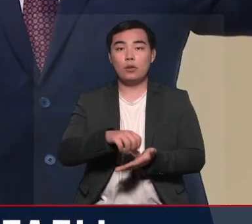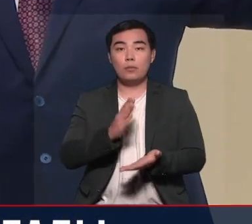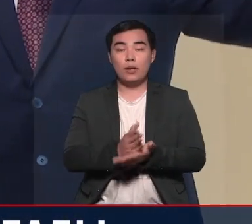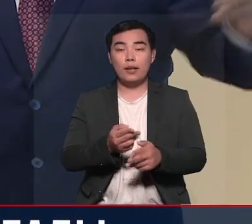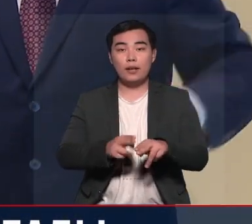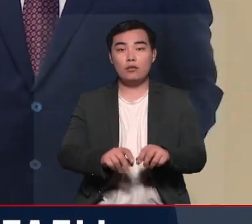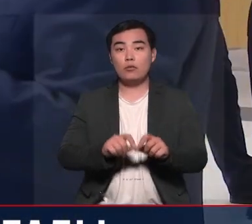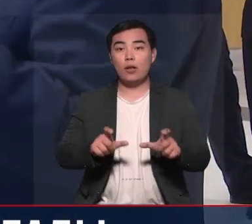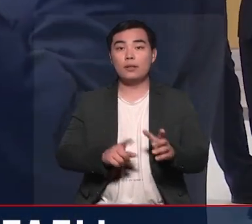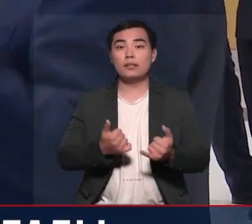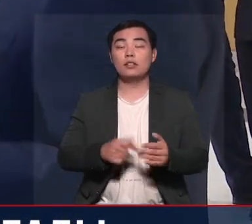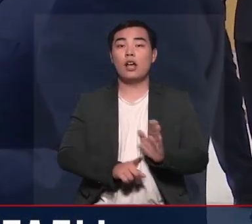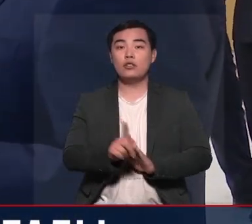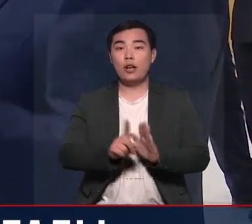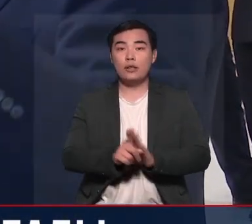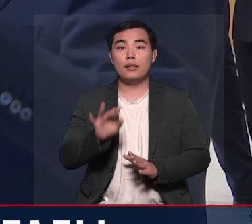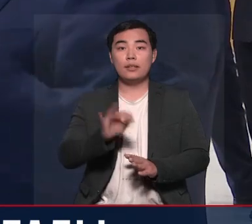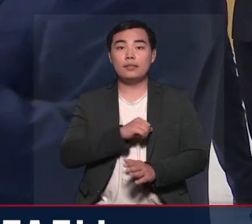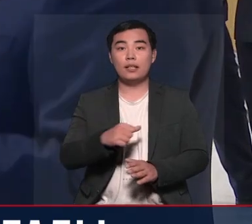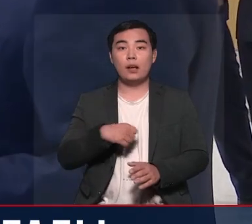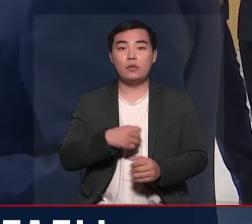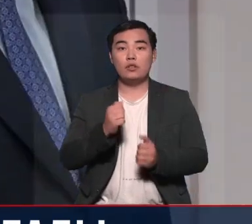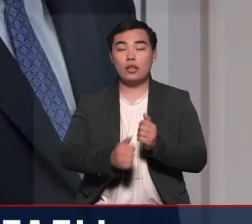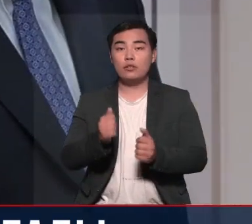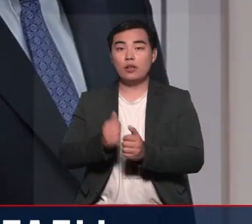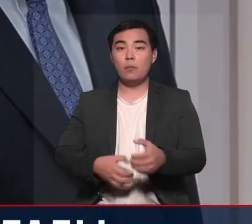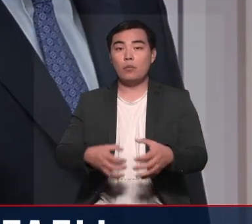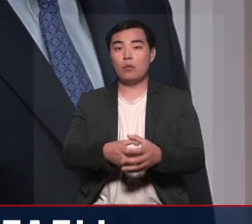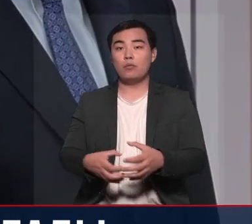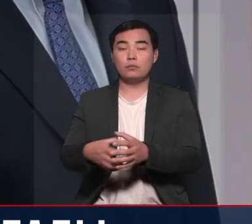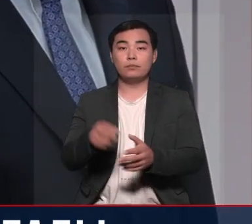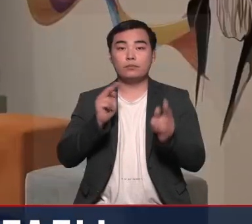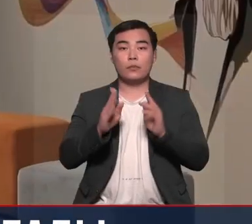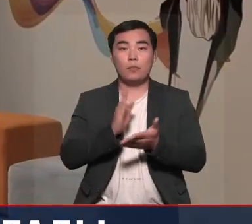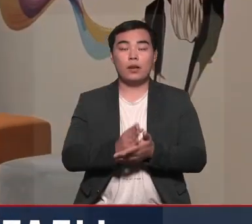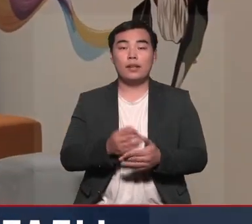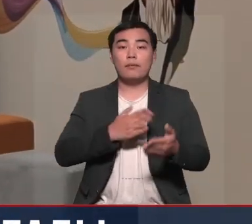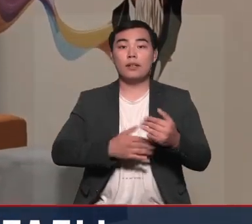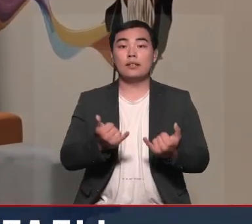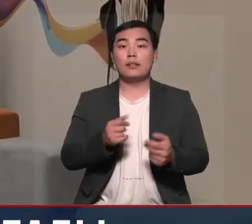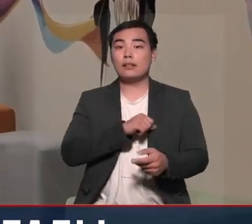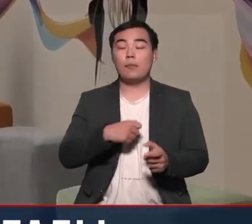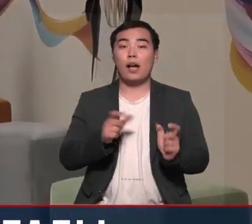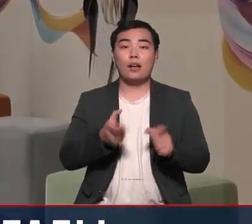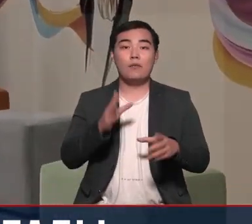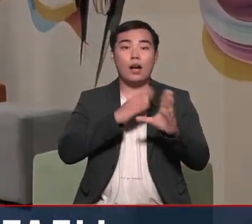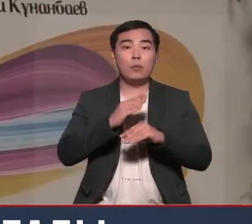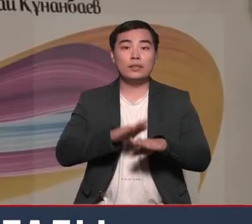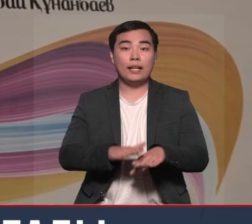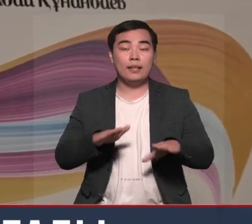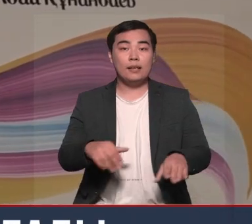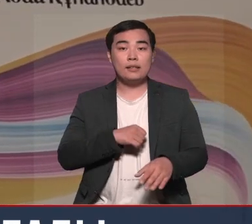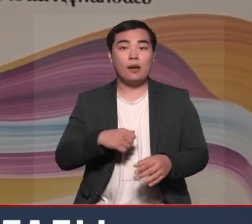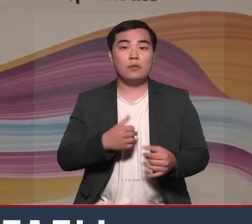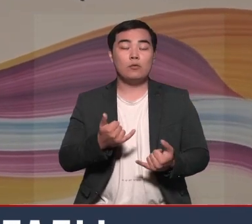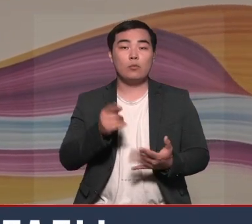ерекшелігі бастауыш және жоғары сынып оқушылары жеке-жеке блоктарда білім алады. Мүмкіндігі шектеулі балаларға барынша тиісті жағдай жасалған.